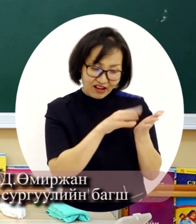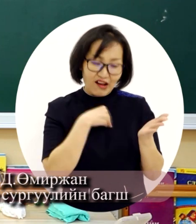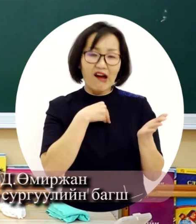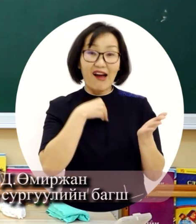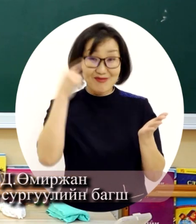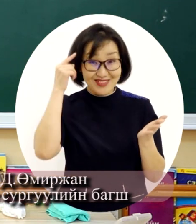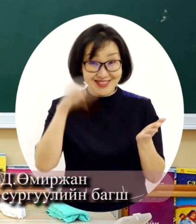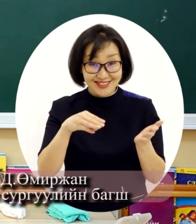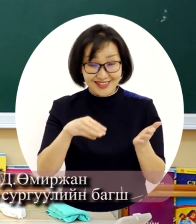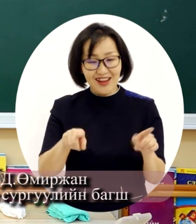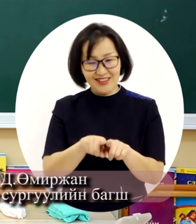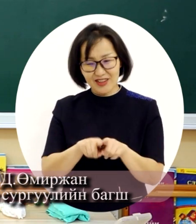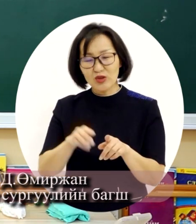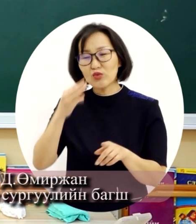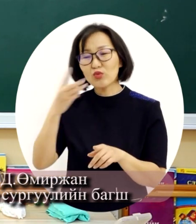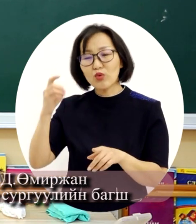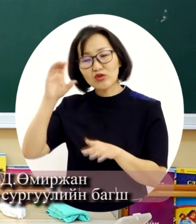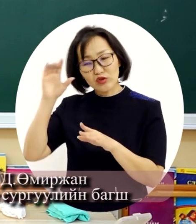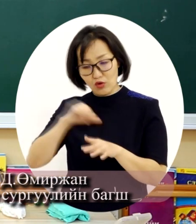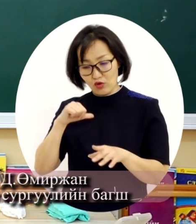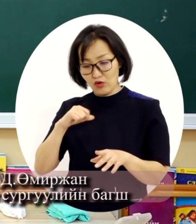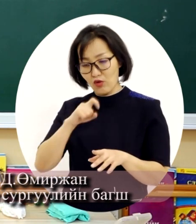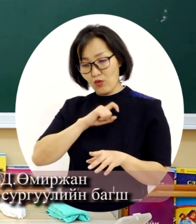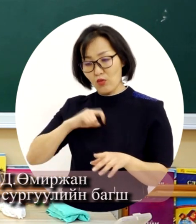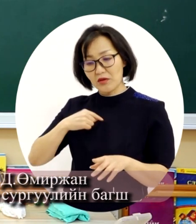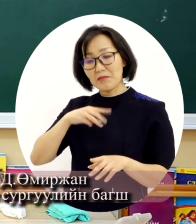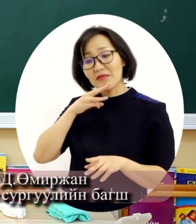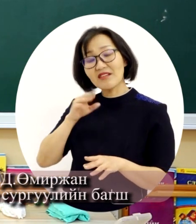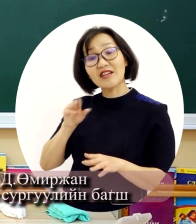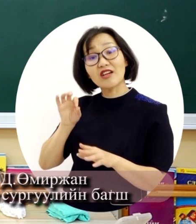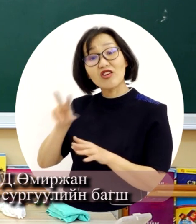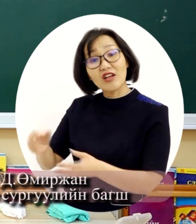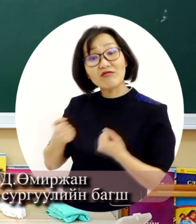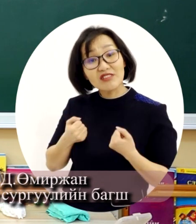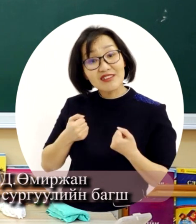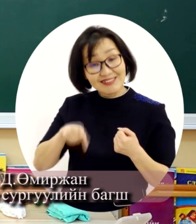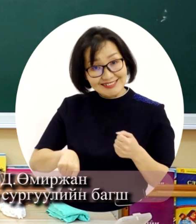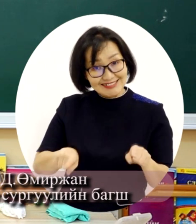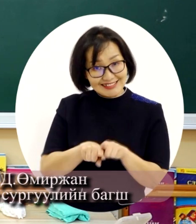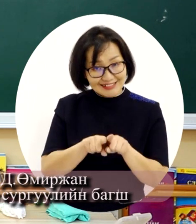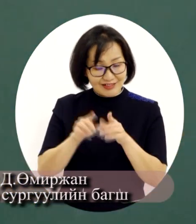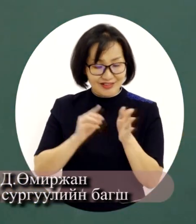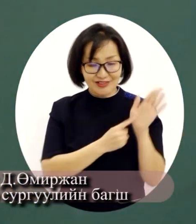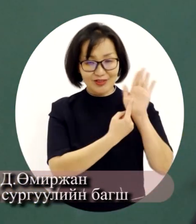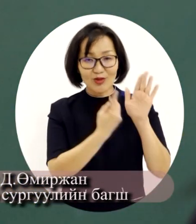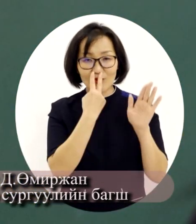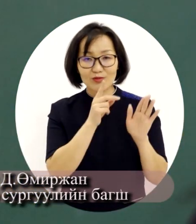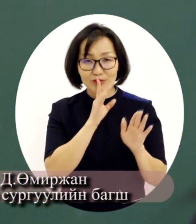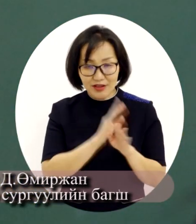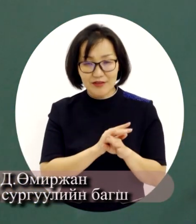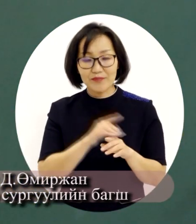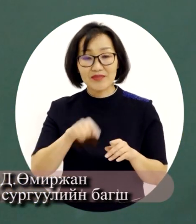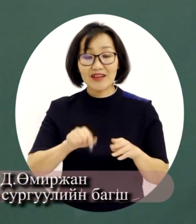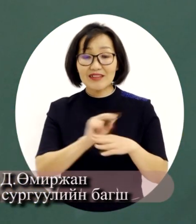бұрын жеке адамның өзінің туу туралы куәлігін қайдан қалай білуге болатын жайлы жаттығу жасайық. Енді